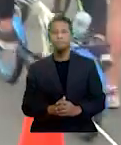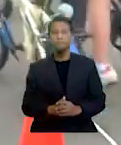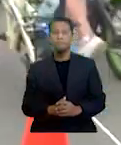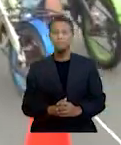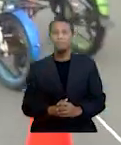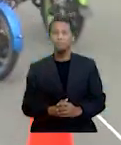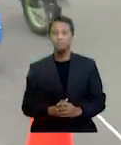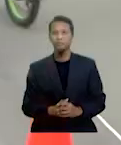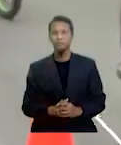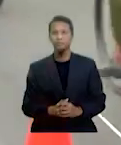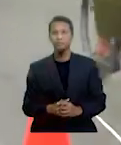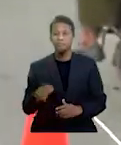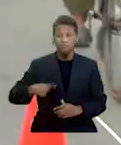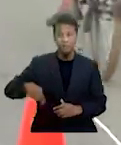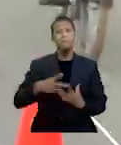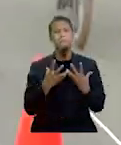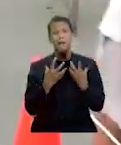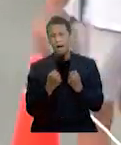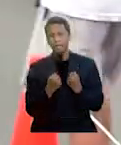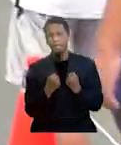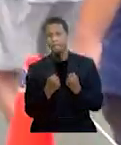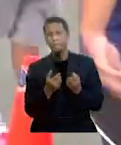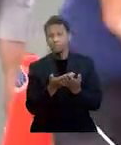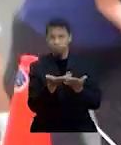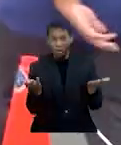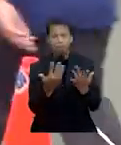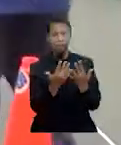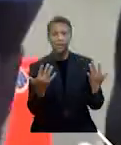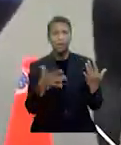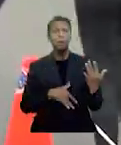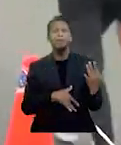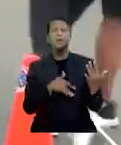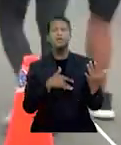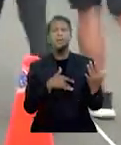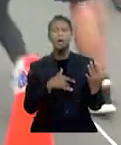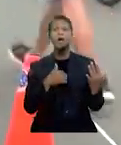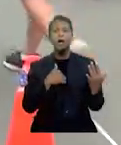ini diharapkan mampu menciptakan rasa cinta tanah air dan juga dapat